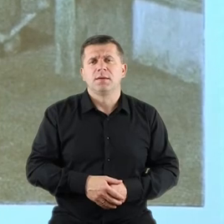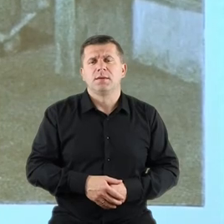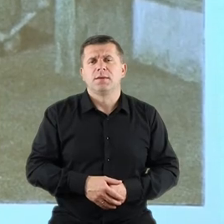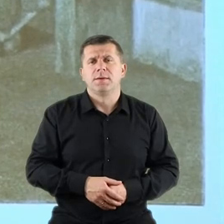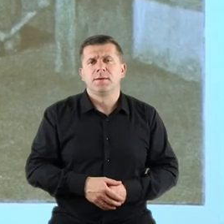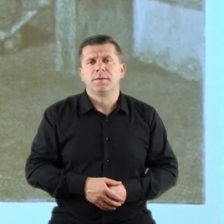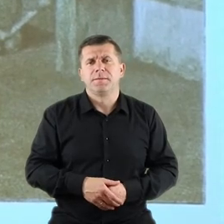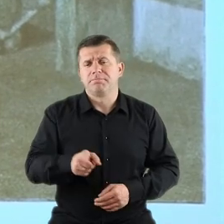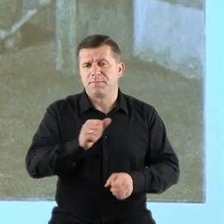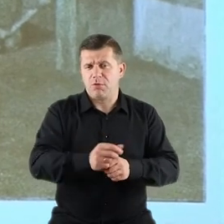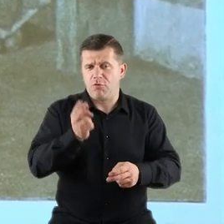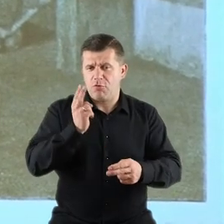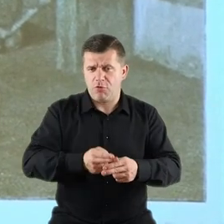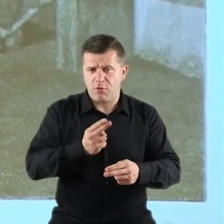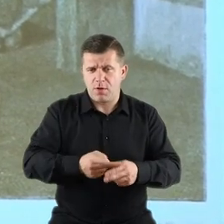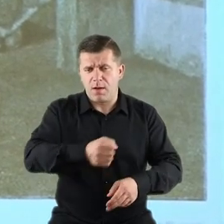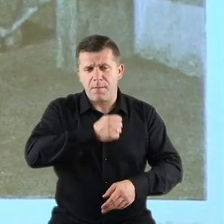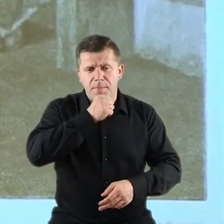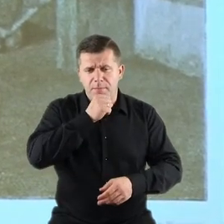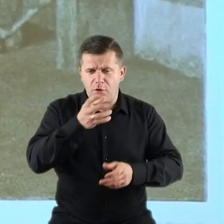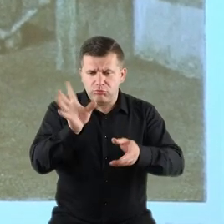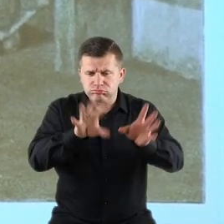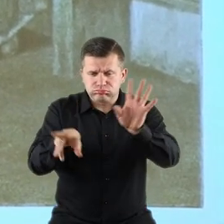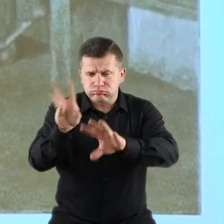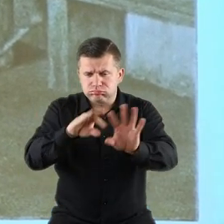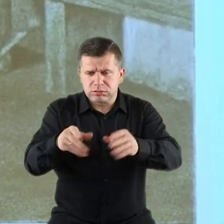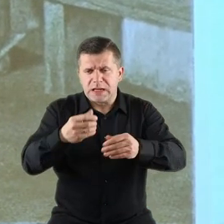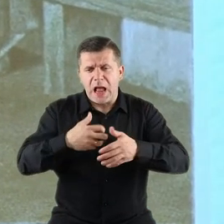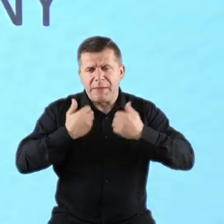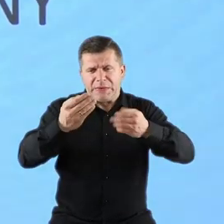chorego babka odczynia uroki